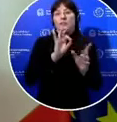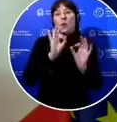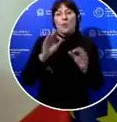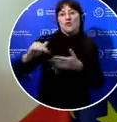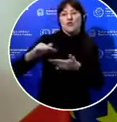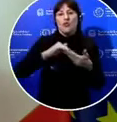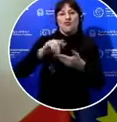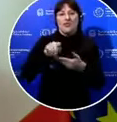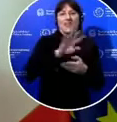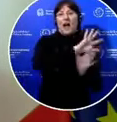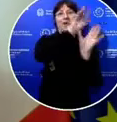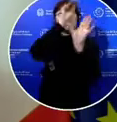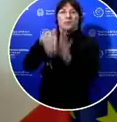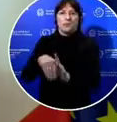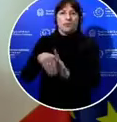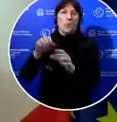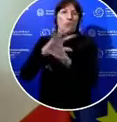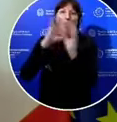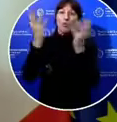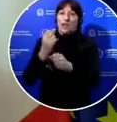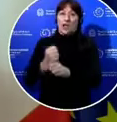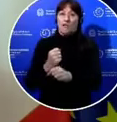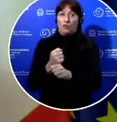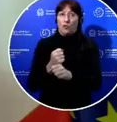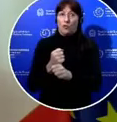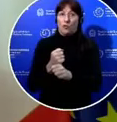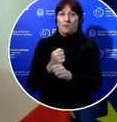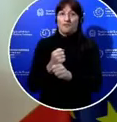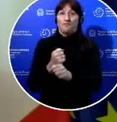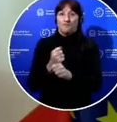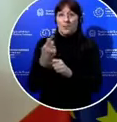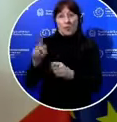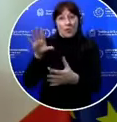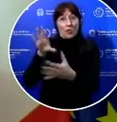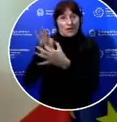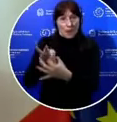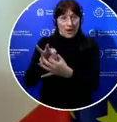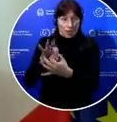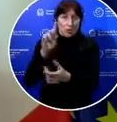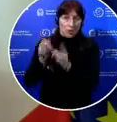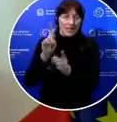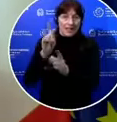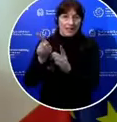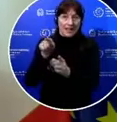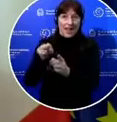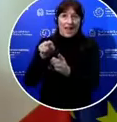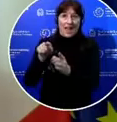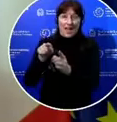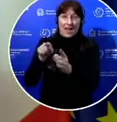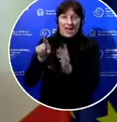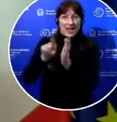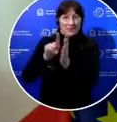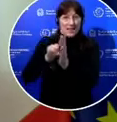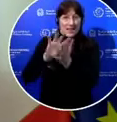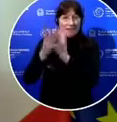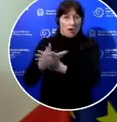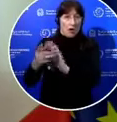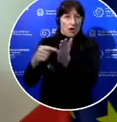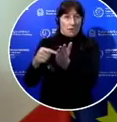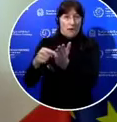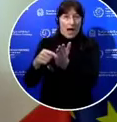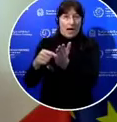nella società e nel mondo del lavoro. È il riferimento a quelle politiche attive, a quella riforma delle politiche attive sulle